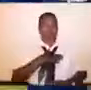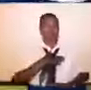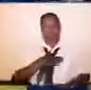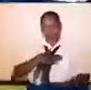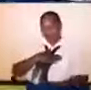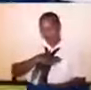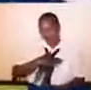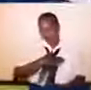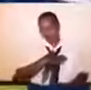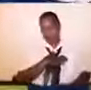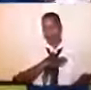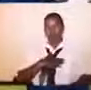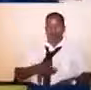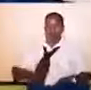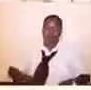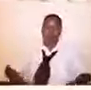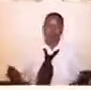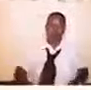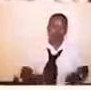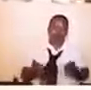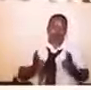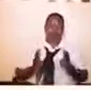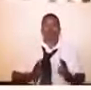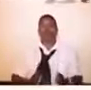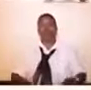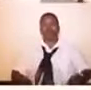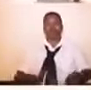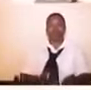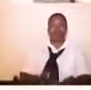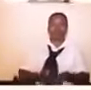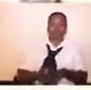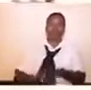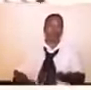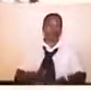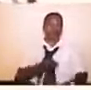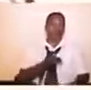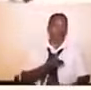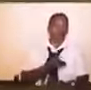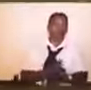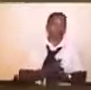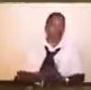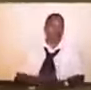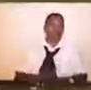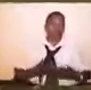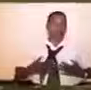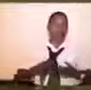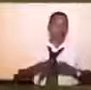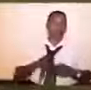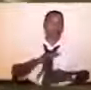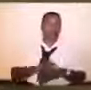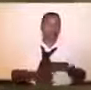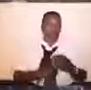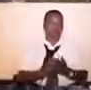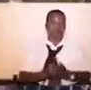owandi Gafilia mwambi katata, gachibinda wana mashonse, efyo no